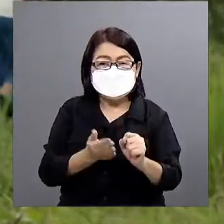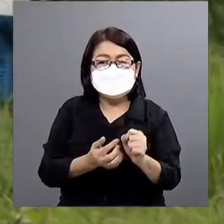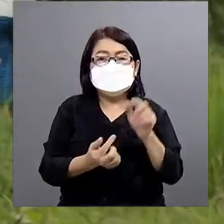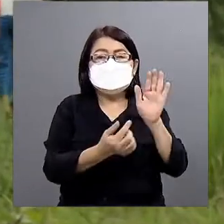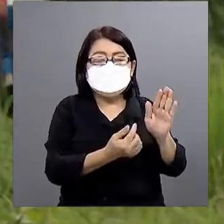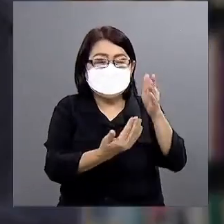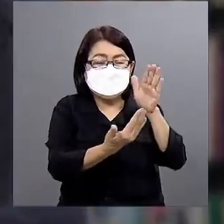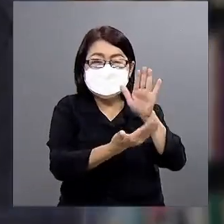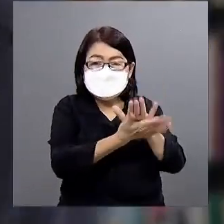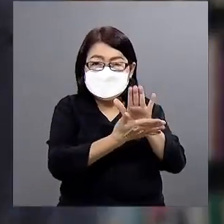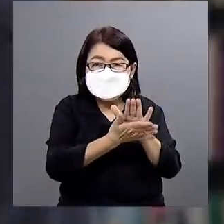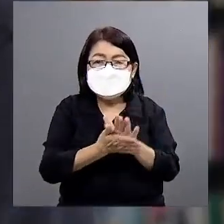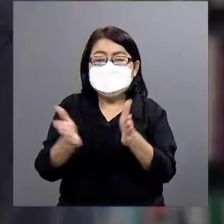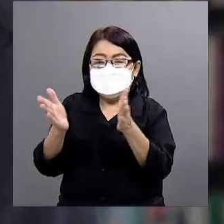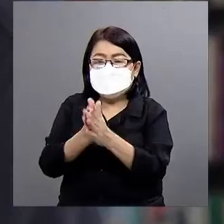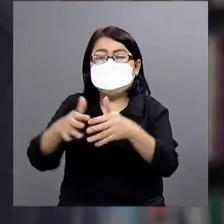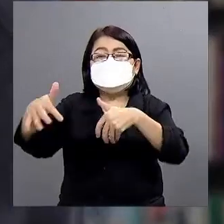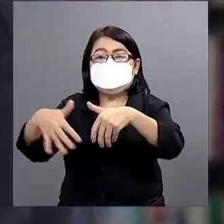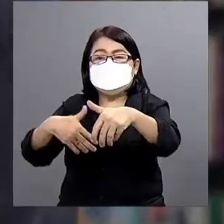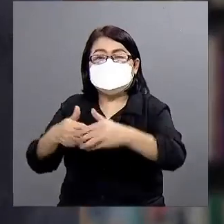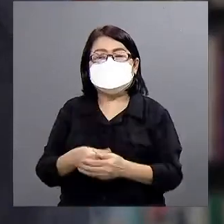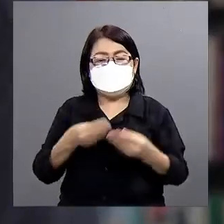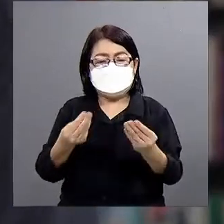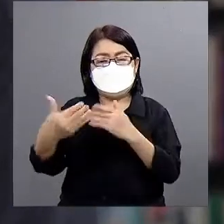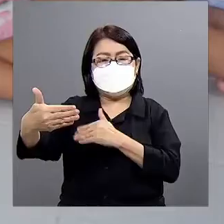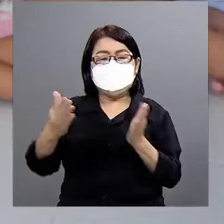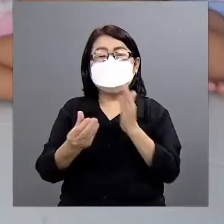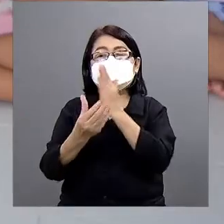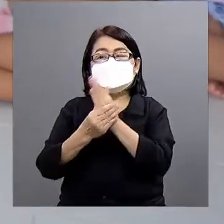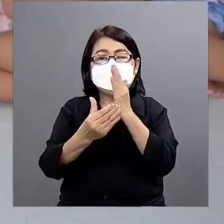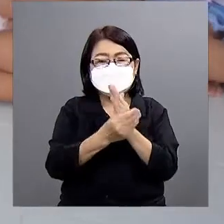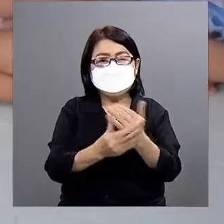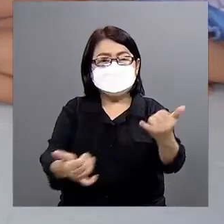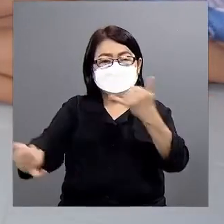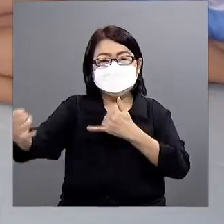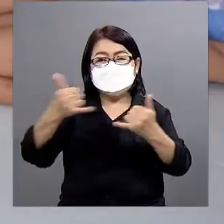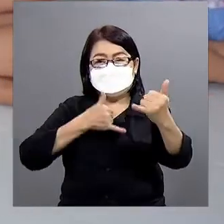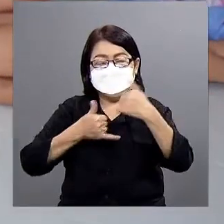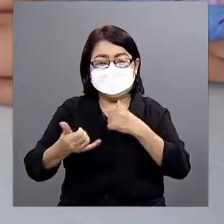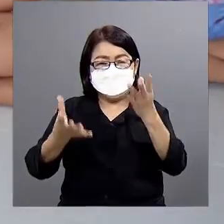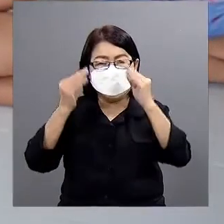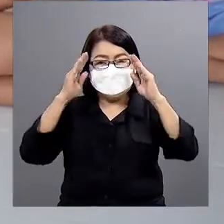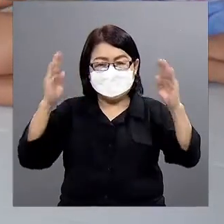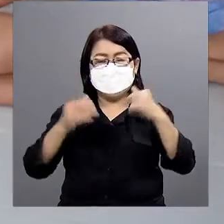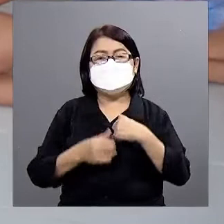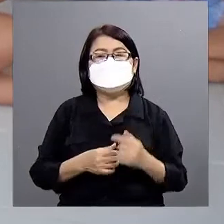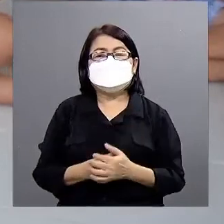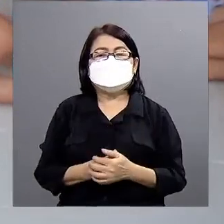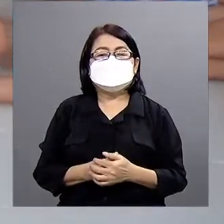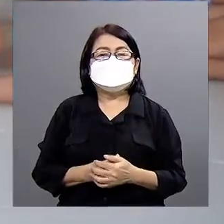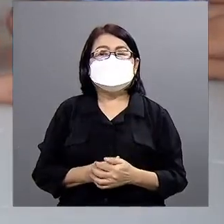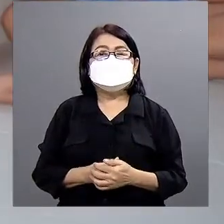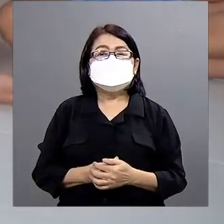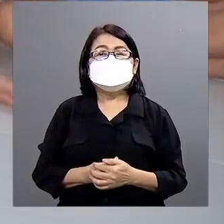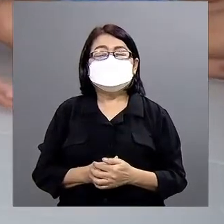ยของสมมุติเนี่ยเป็นใช่ไหมว่าเป็นพื้นที่ในการเรียนรู้นะครับ ถ้าเกิดว่าหุ่นยนต์โดนน้ำมันเป็นยัง